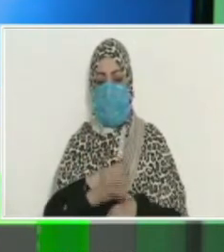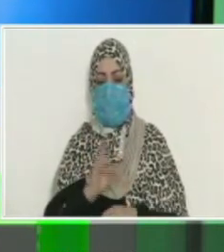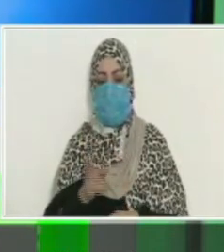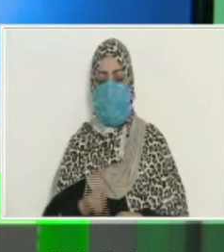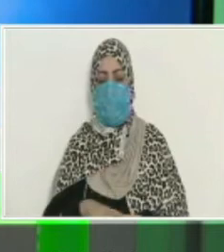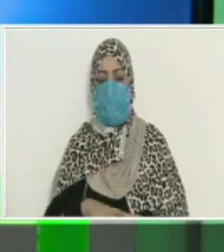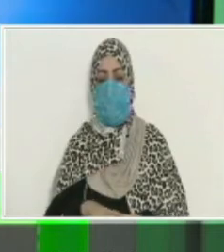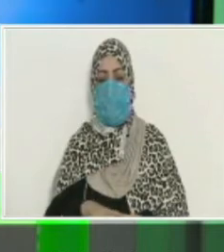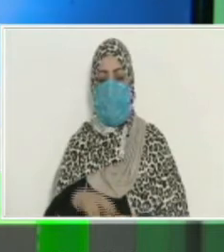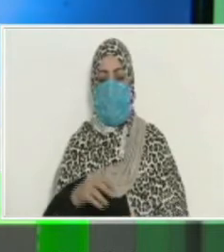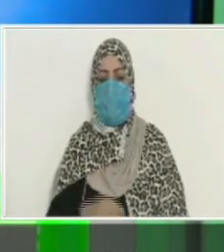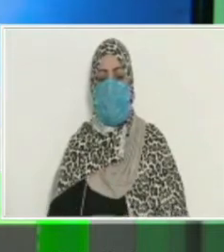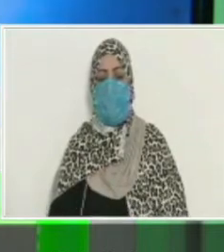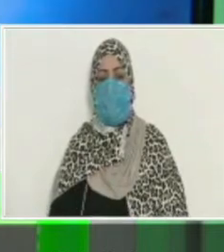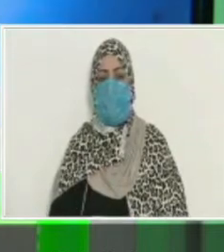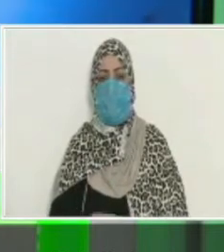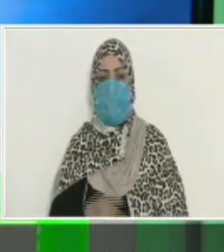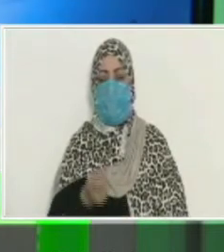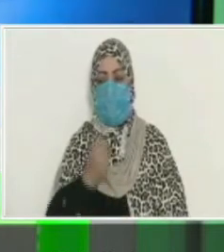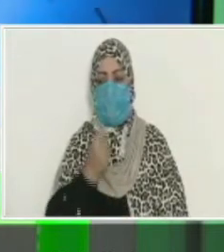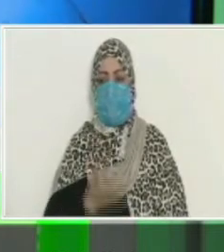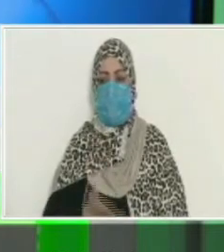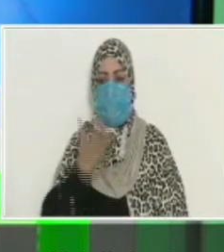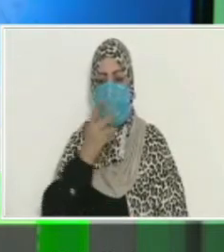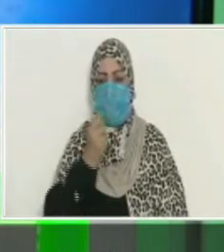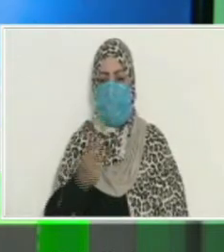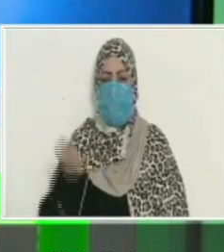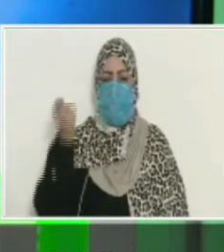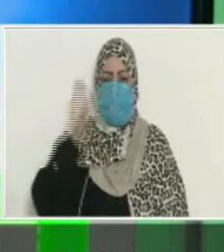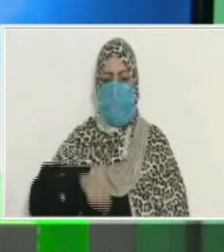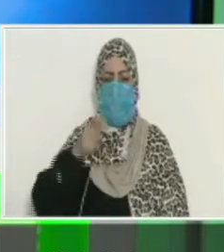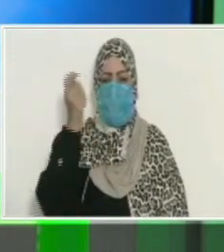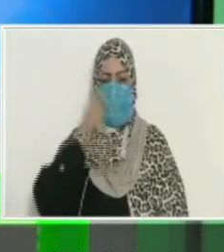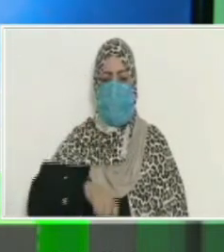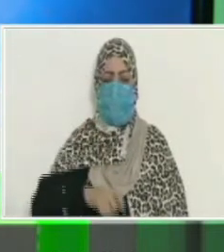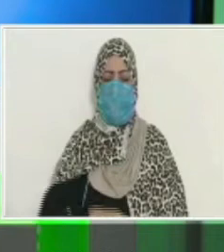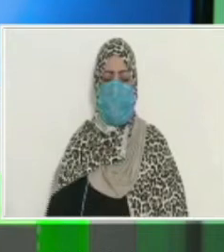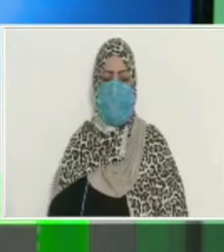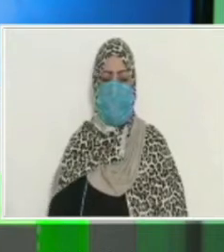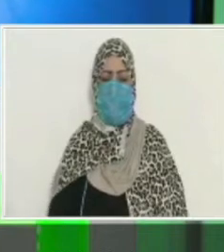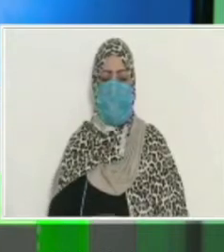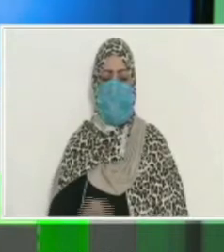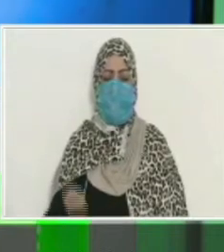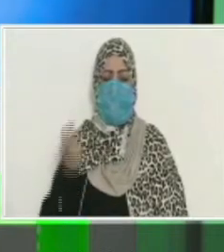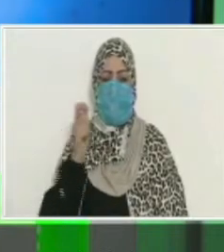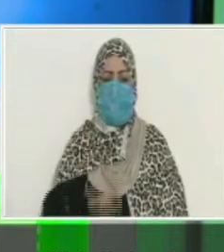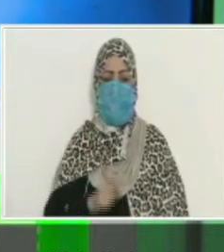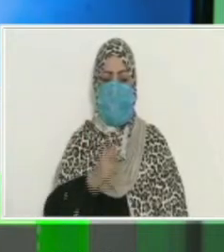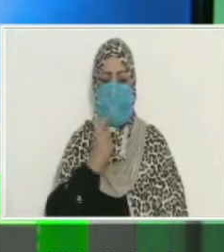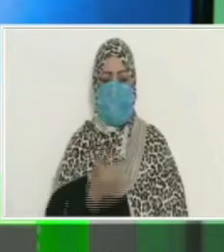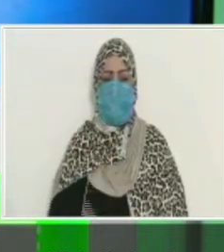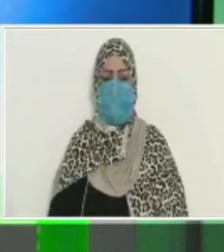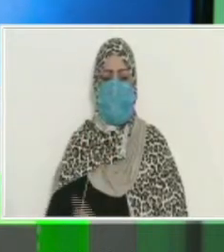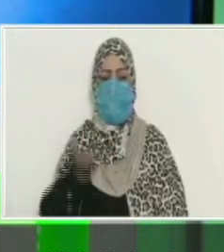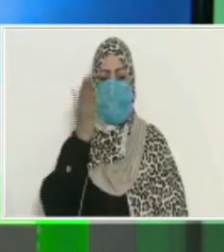عندي ارتفاع في التراكمي هي 14 ونص التراكمي. الدكتور قال يفطر.